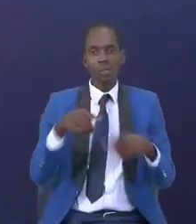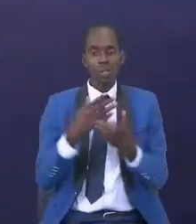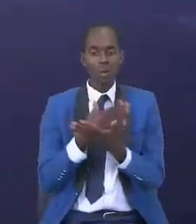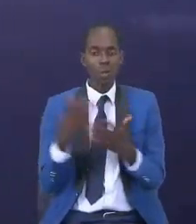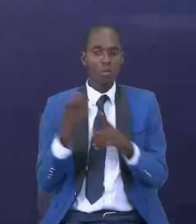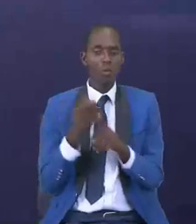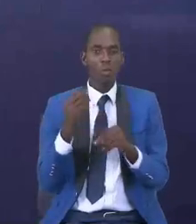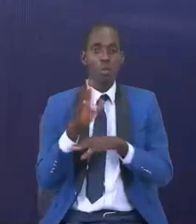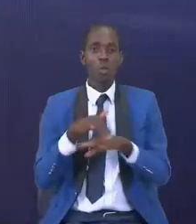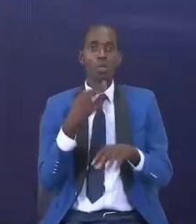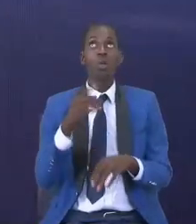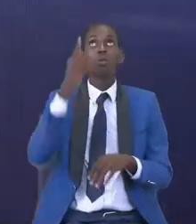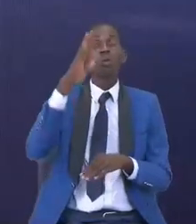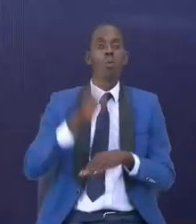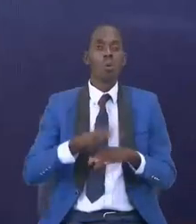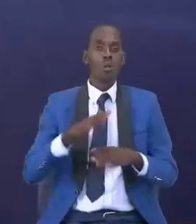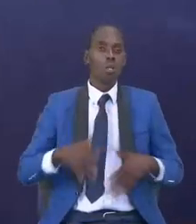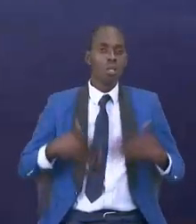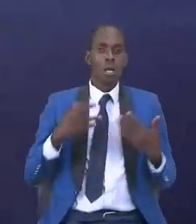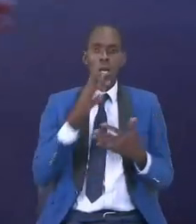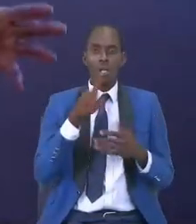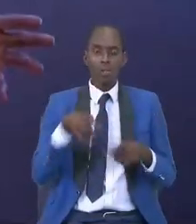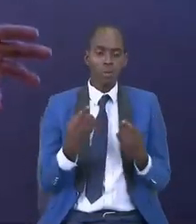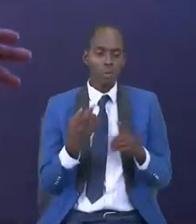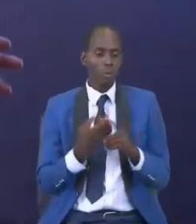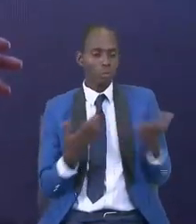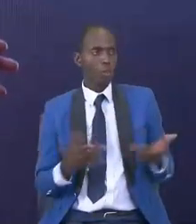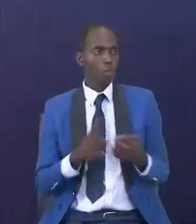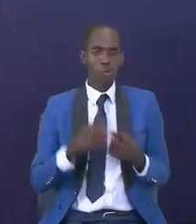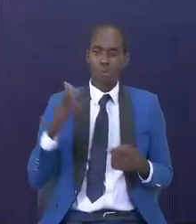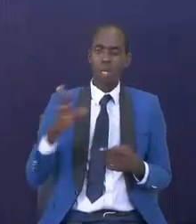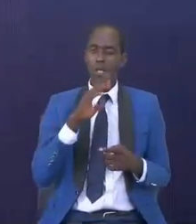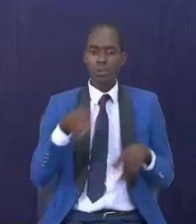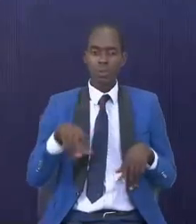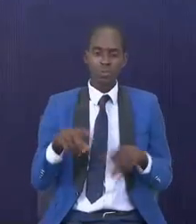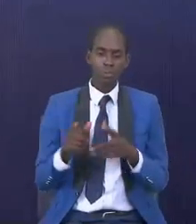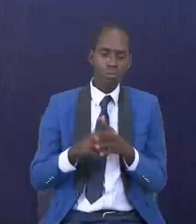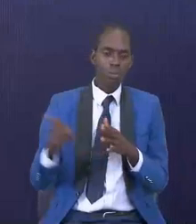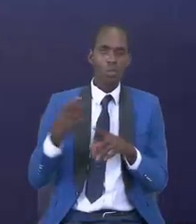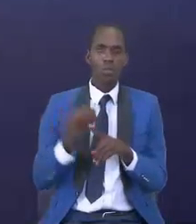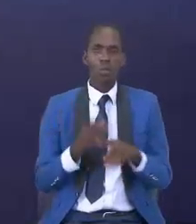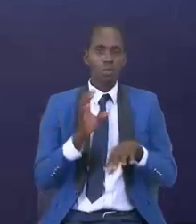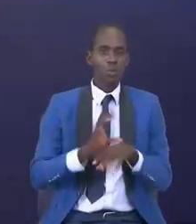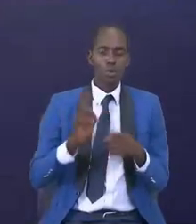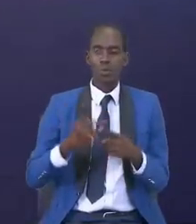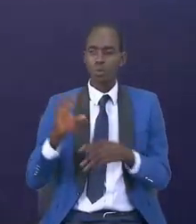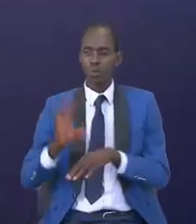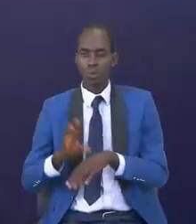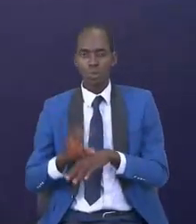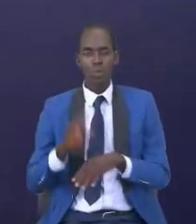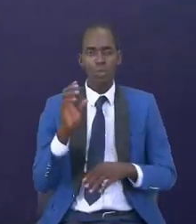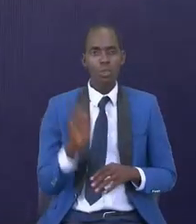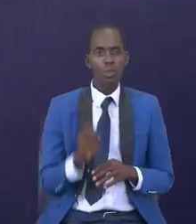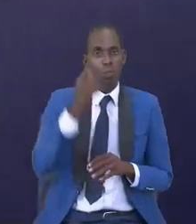de ta vie? Est-ce que tu fuis d'ici là-bas? Est-ce que tu fuis de dénomination en dénomination? Est-ce que tu fuis d'église en église? Parce